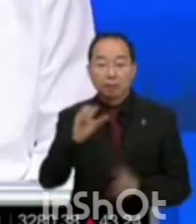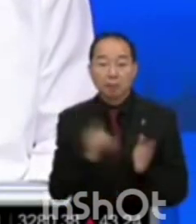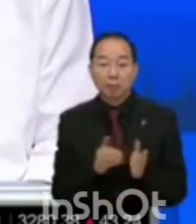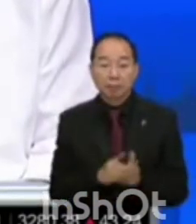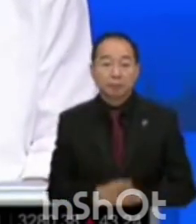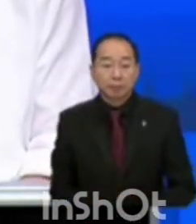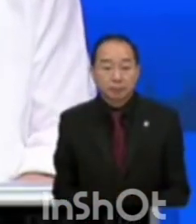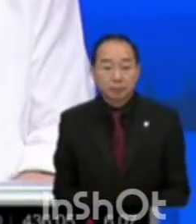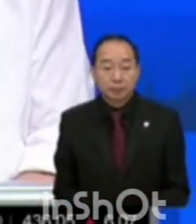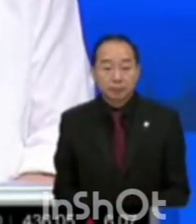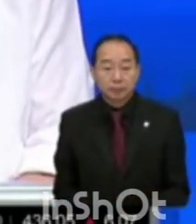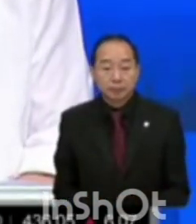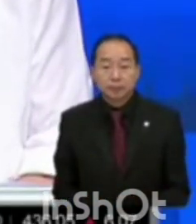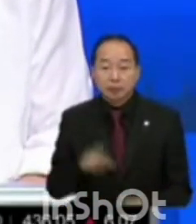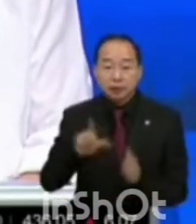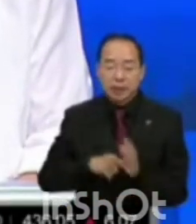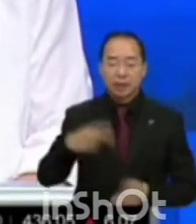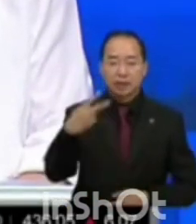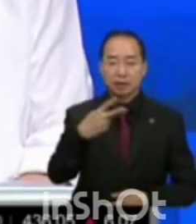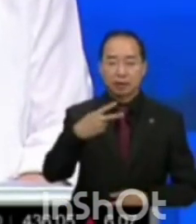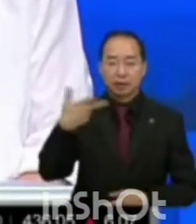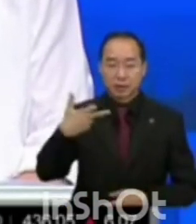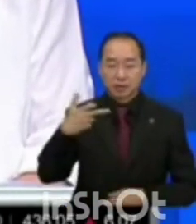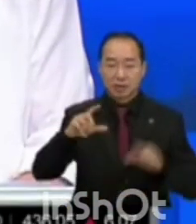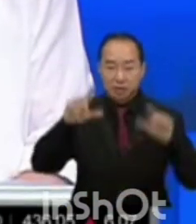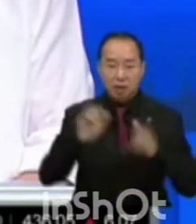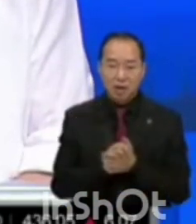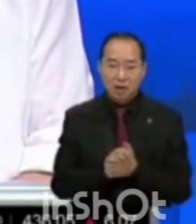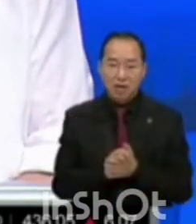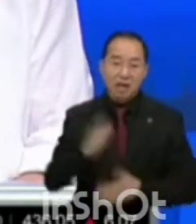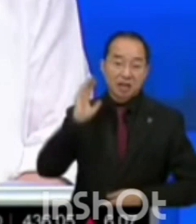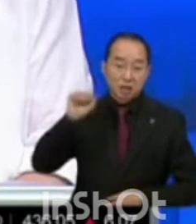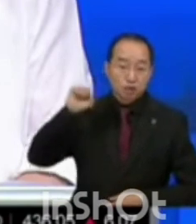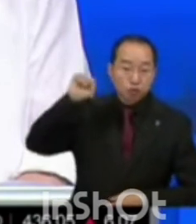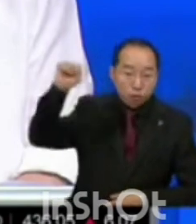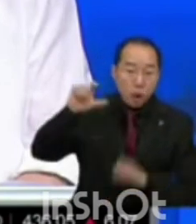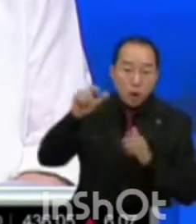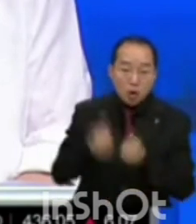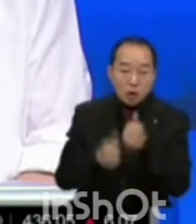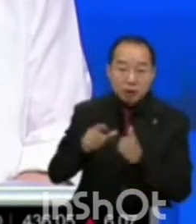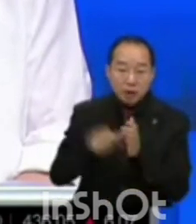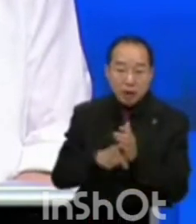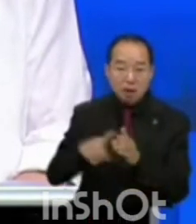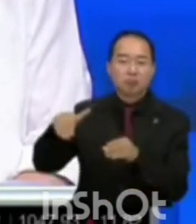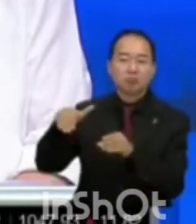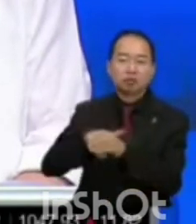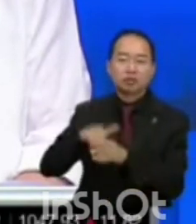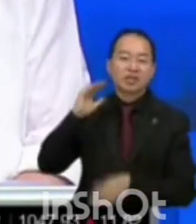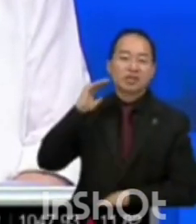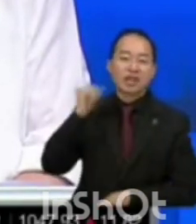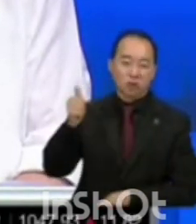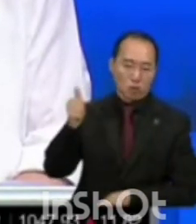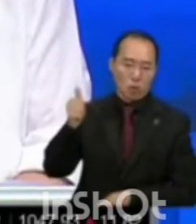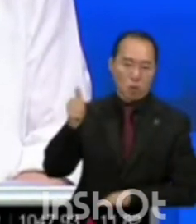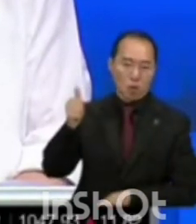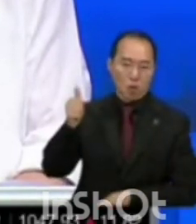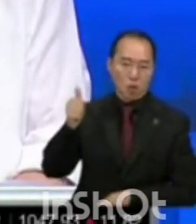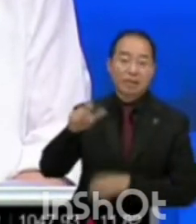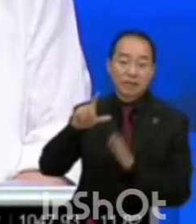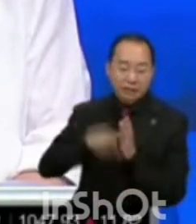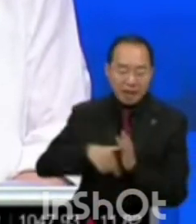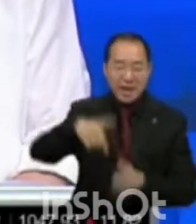이거 다름이 아니고 2017년 우리 당 대통령 후보 경선 때 문재인 후보의